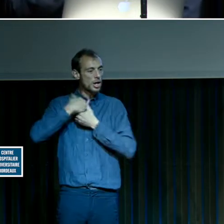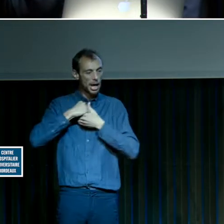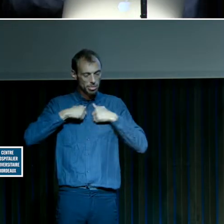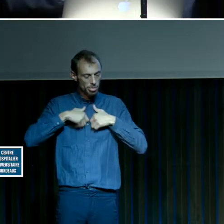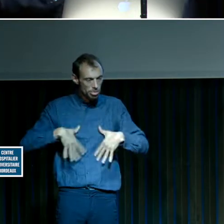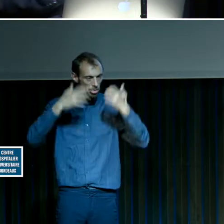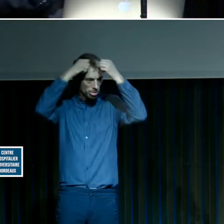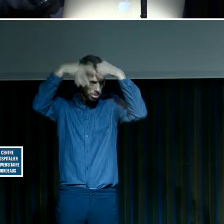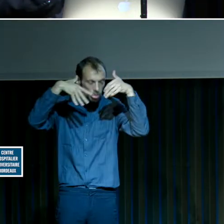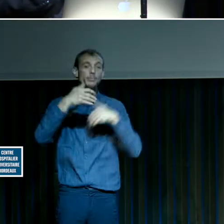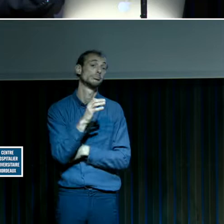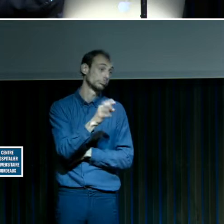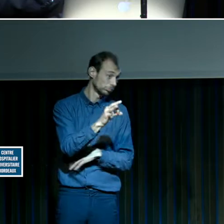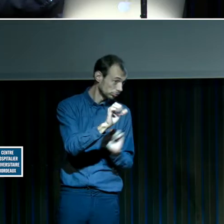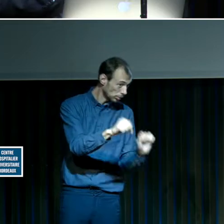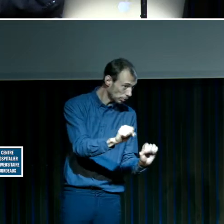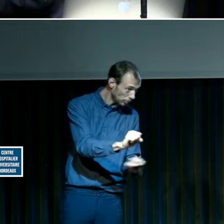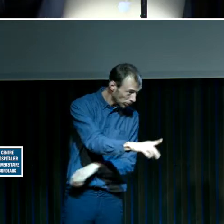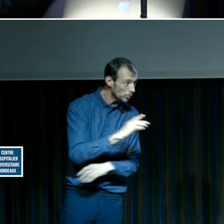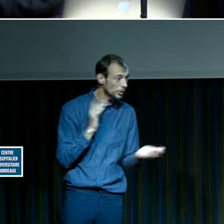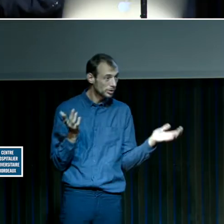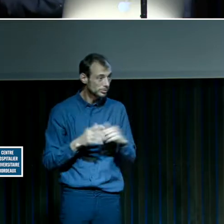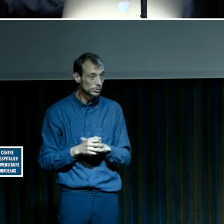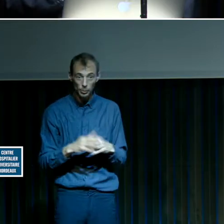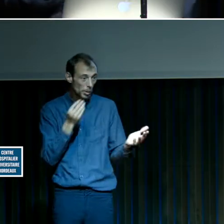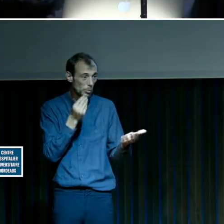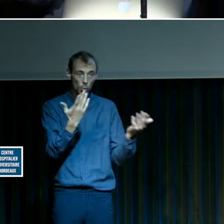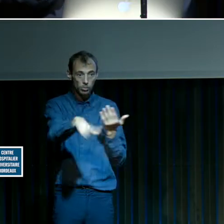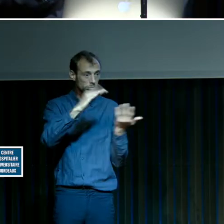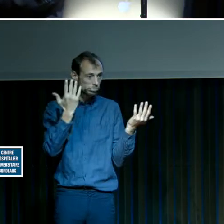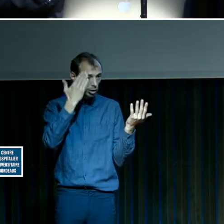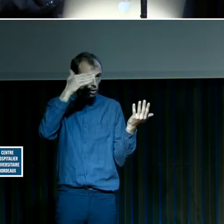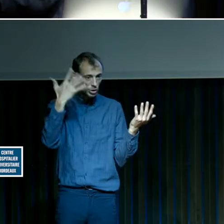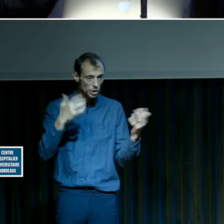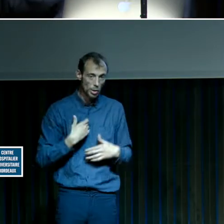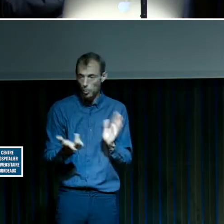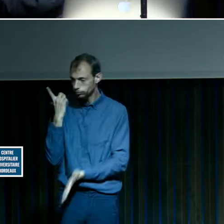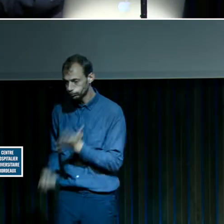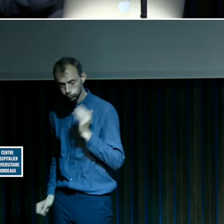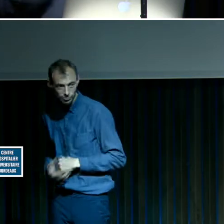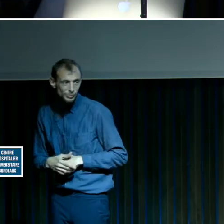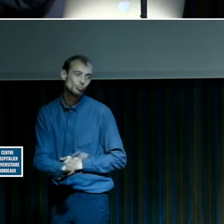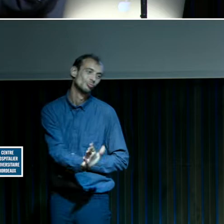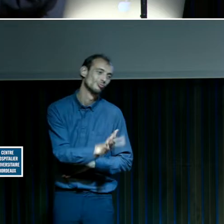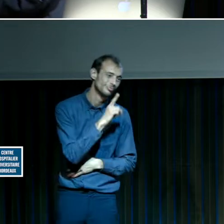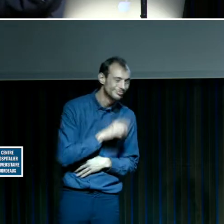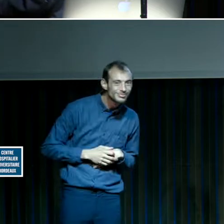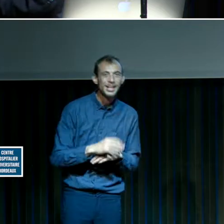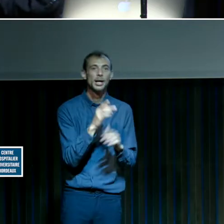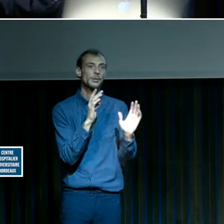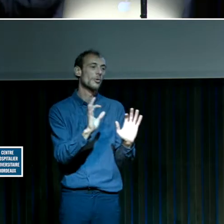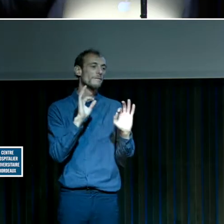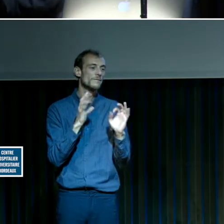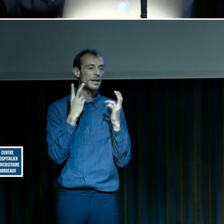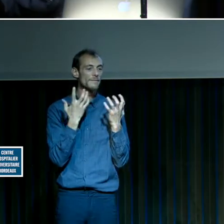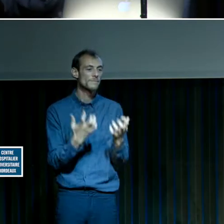oui, aussi. Très bien. Bon, ben vous savez tout, je m'en vais. Bon, non, ce sur quoi je voudrais insister, c'est que les trois